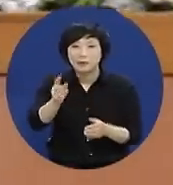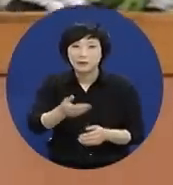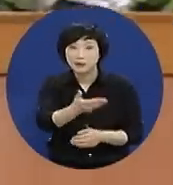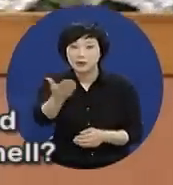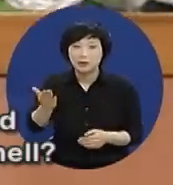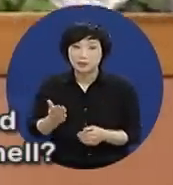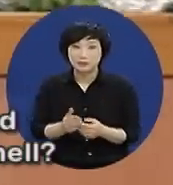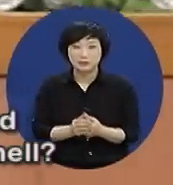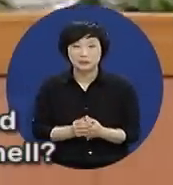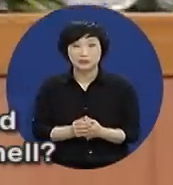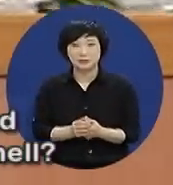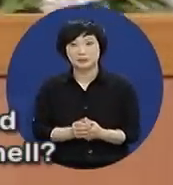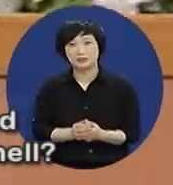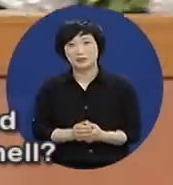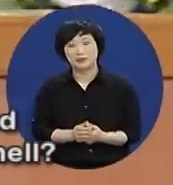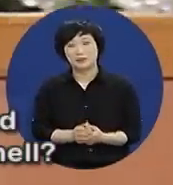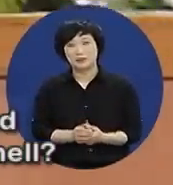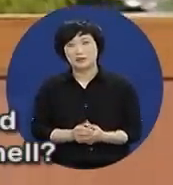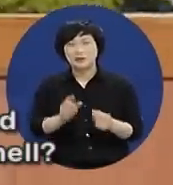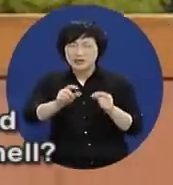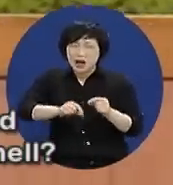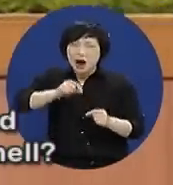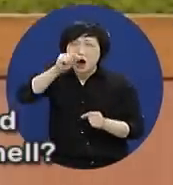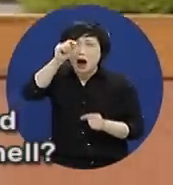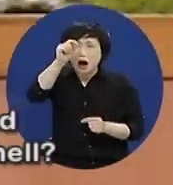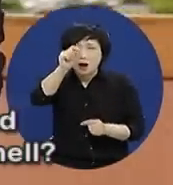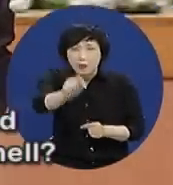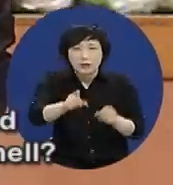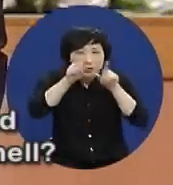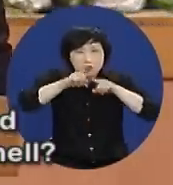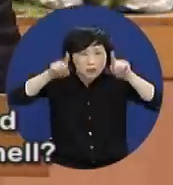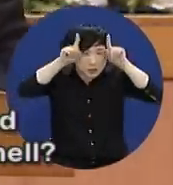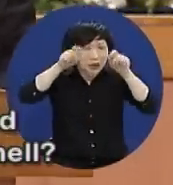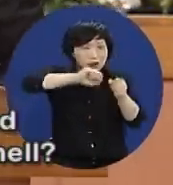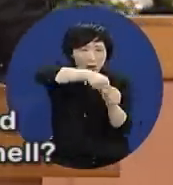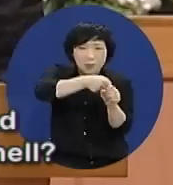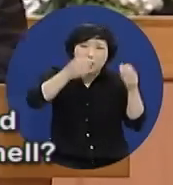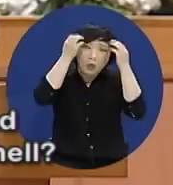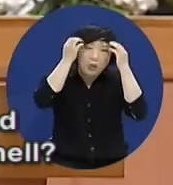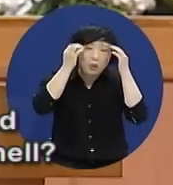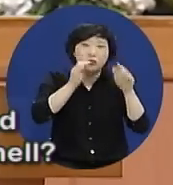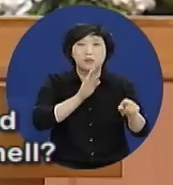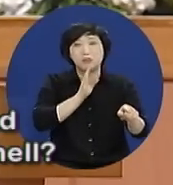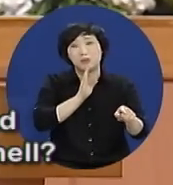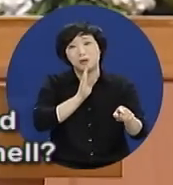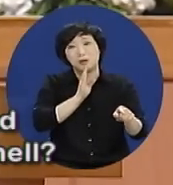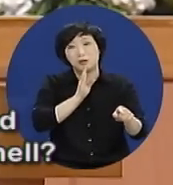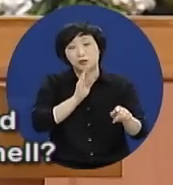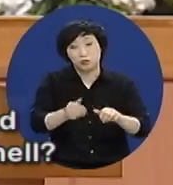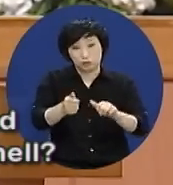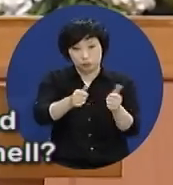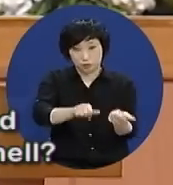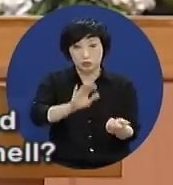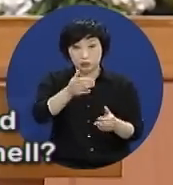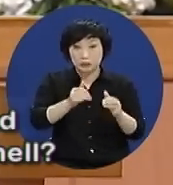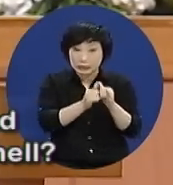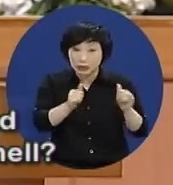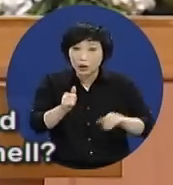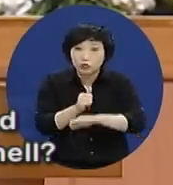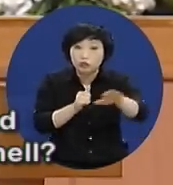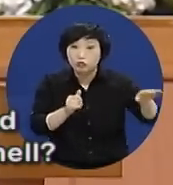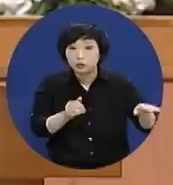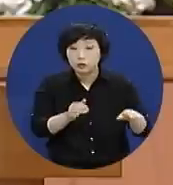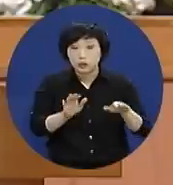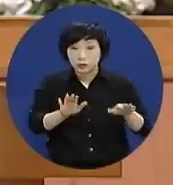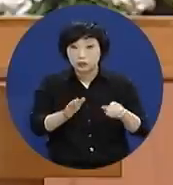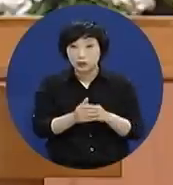つまり永遠の地獄の刑罰の苦しみの中で死ななければならない私たちが